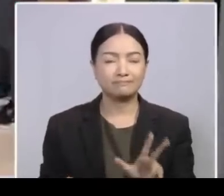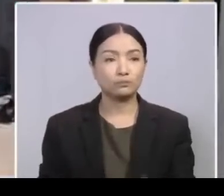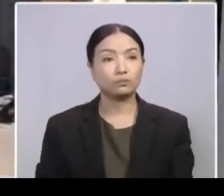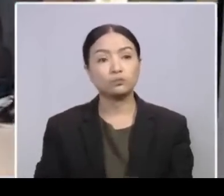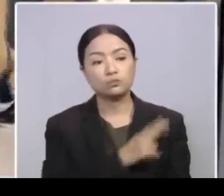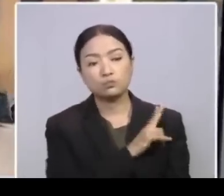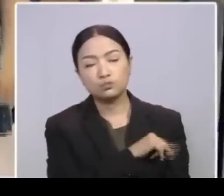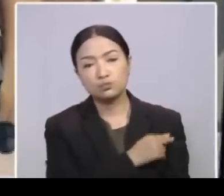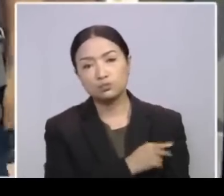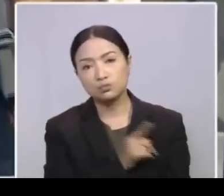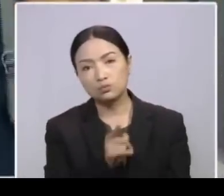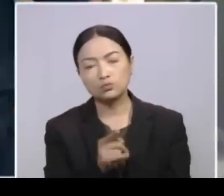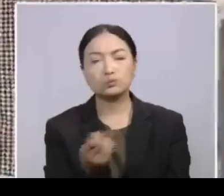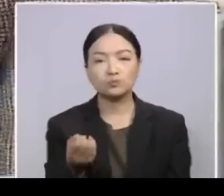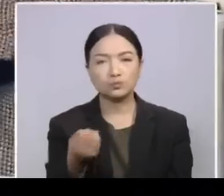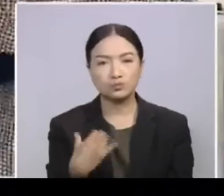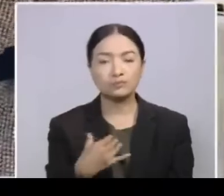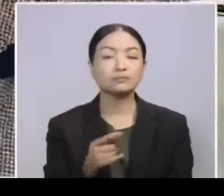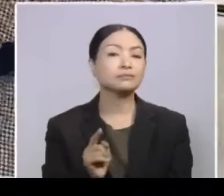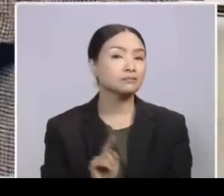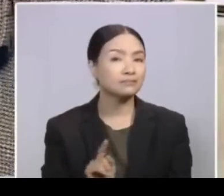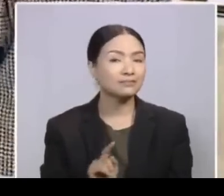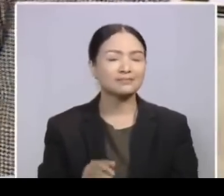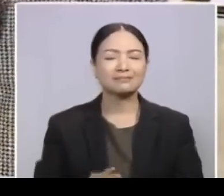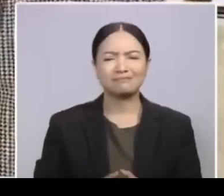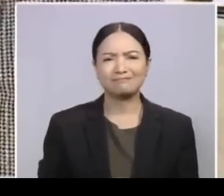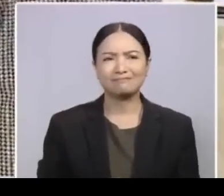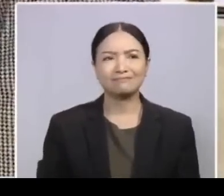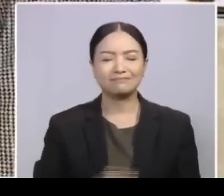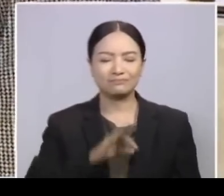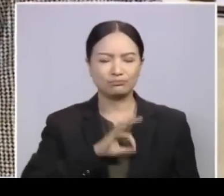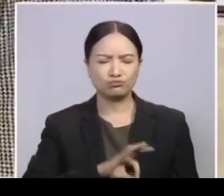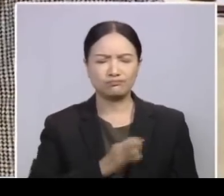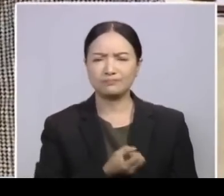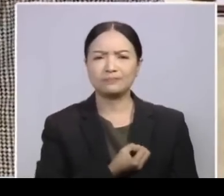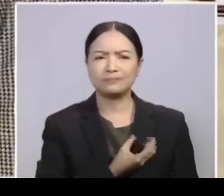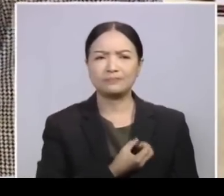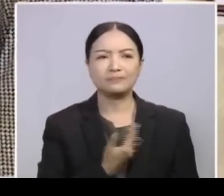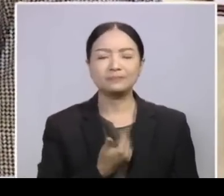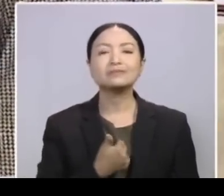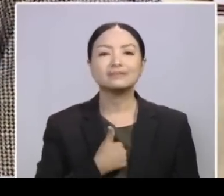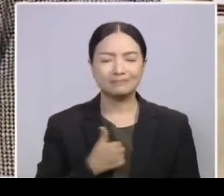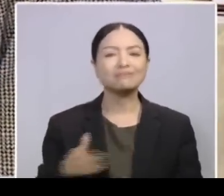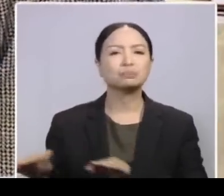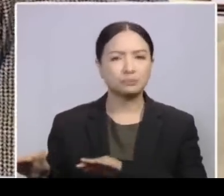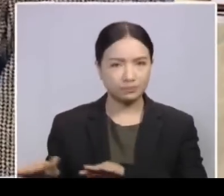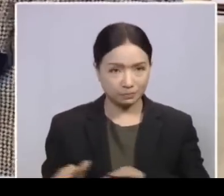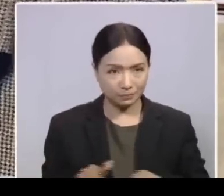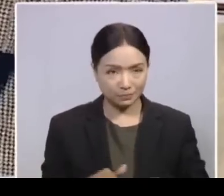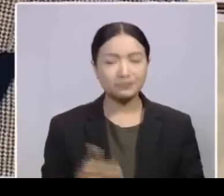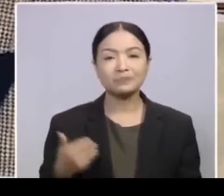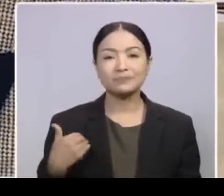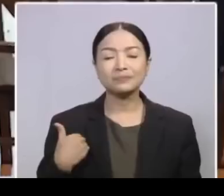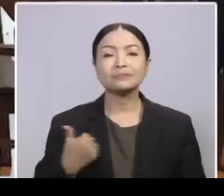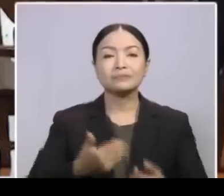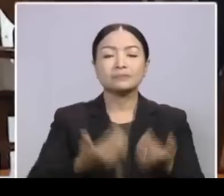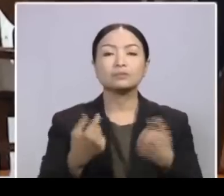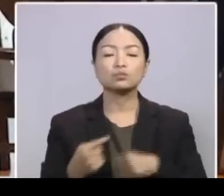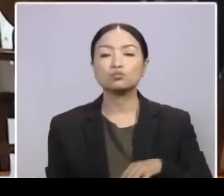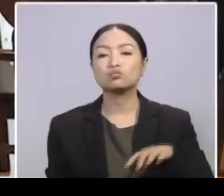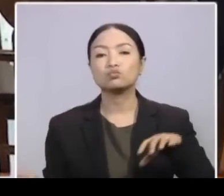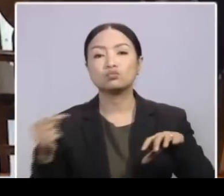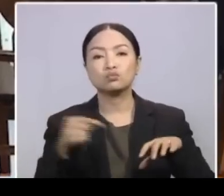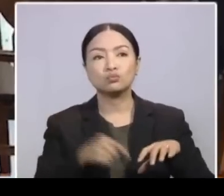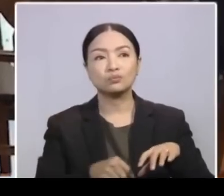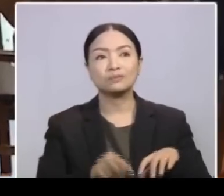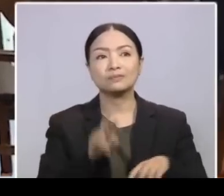ลน่านบอกกับผู้สื่อข่าวสั้นๆนะคะบอกว่าไม่ได้รู้สึกตื่นเต้นและมีความพร้อมเป็นอย่างมากการเดินทางไปที่อาคารรัฐ